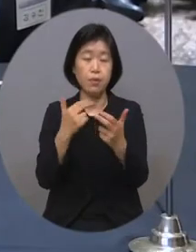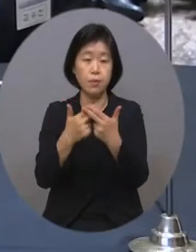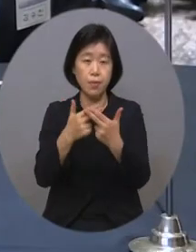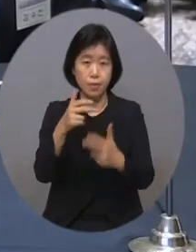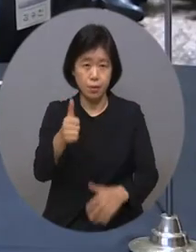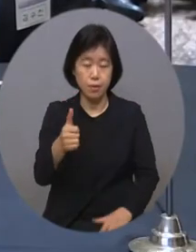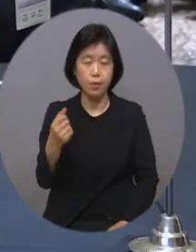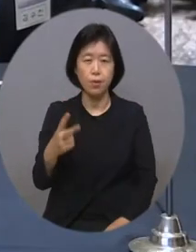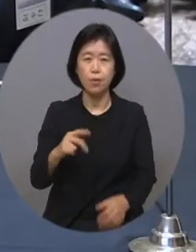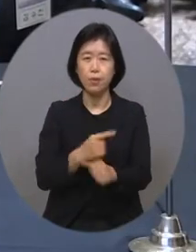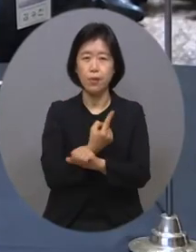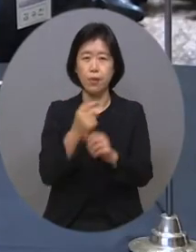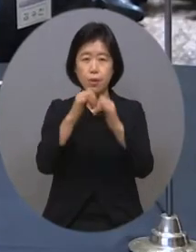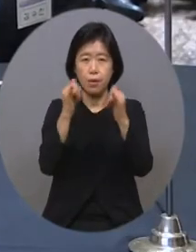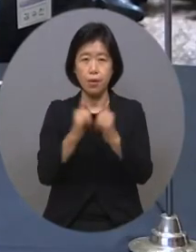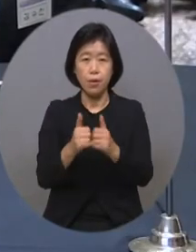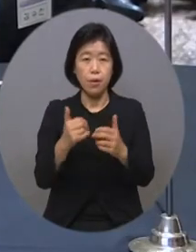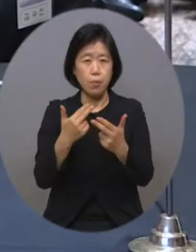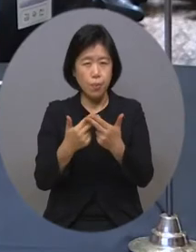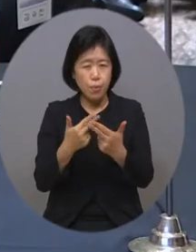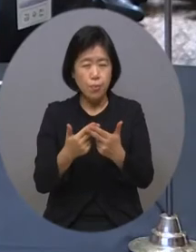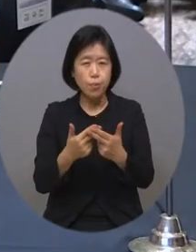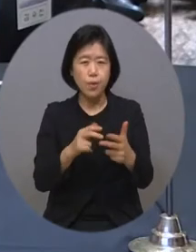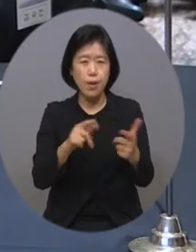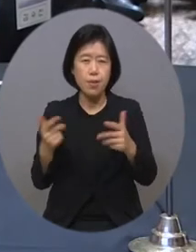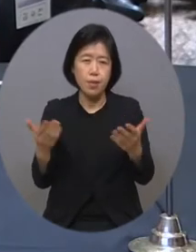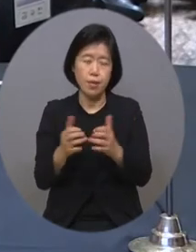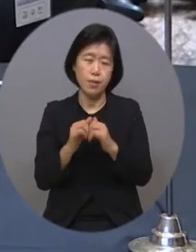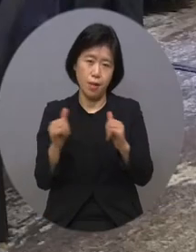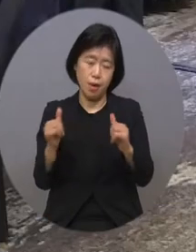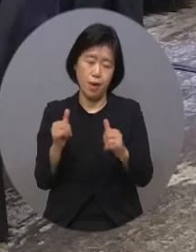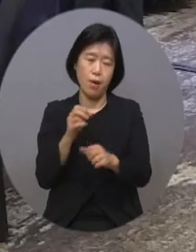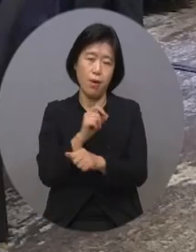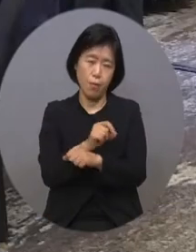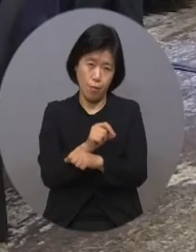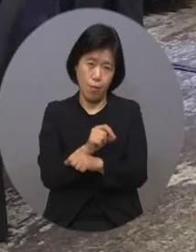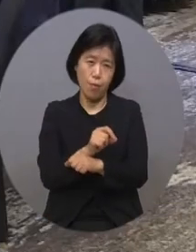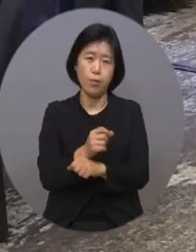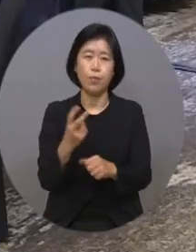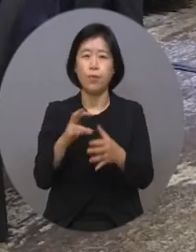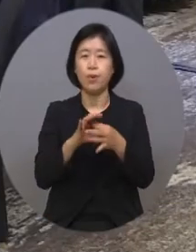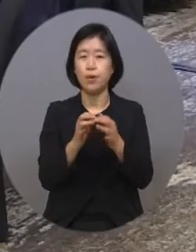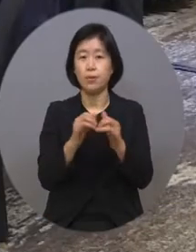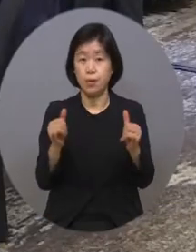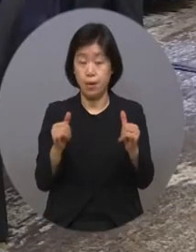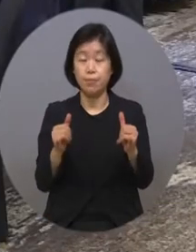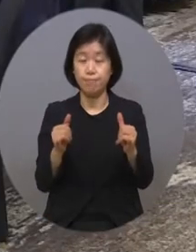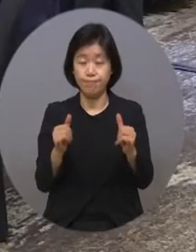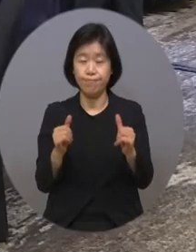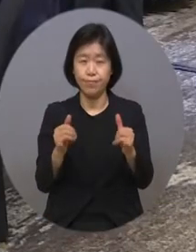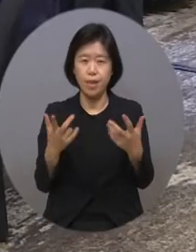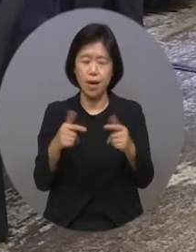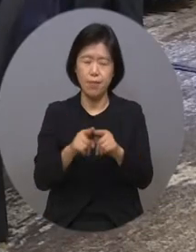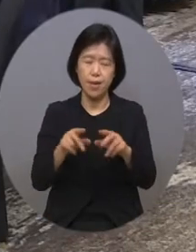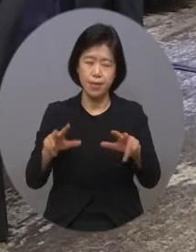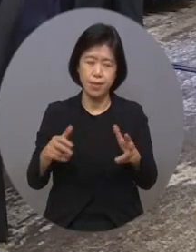사회복지시설 종사자, 사회복지 공무원, 그리고 묵묵히 자리를 지키면서